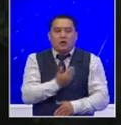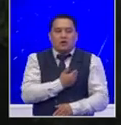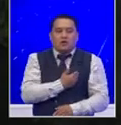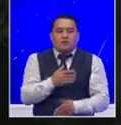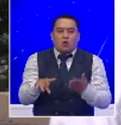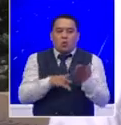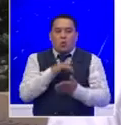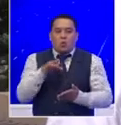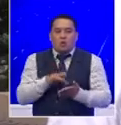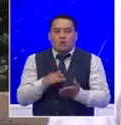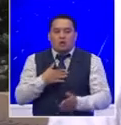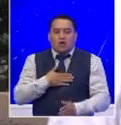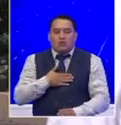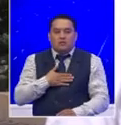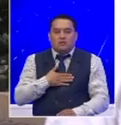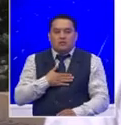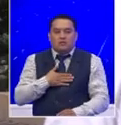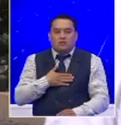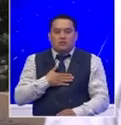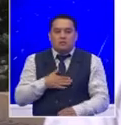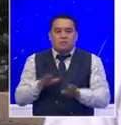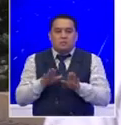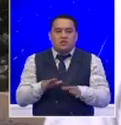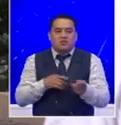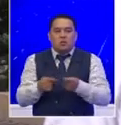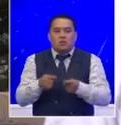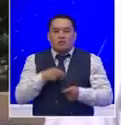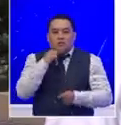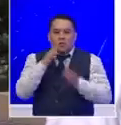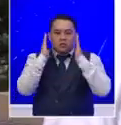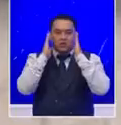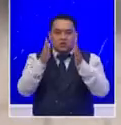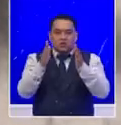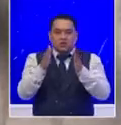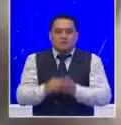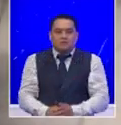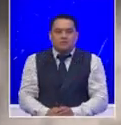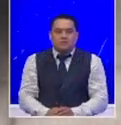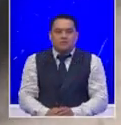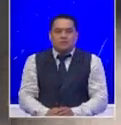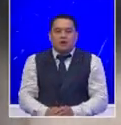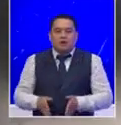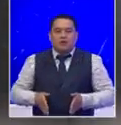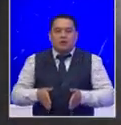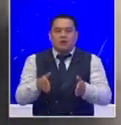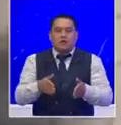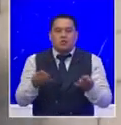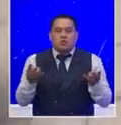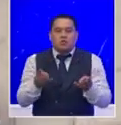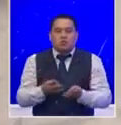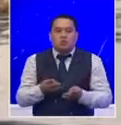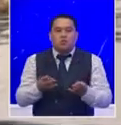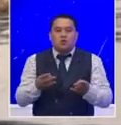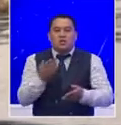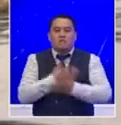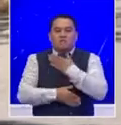чтобы город нашего местного управления обратило на это внимание. Тактильные дорожки – наверное, самая необходимая вещь